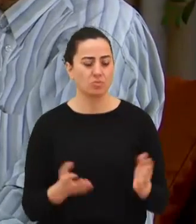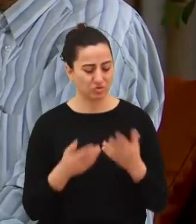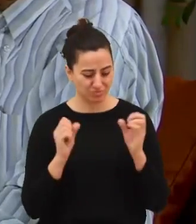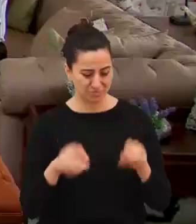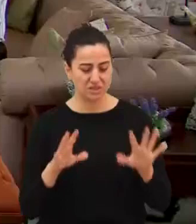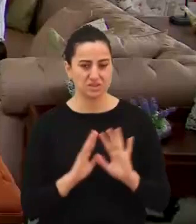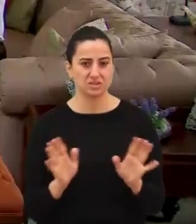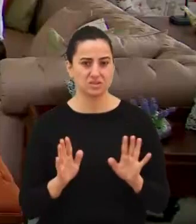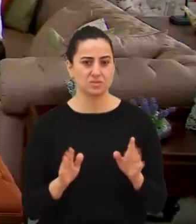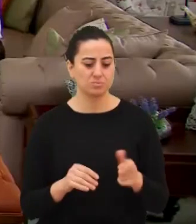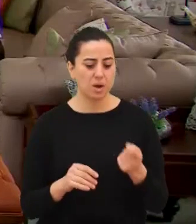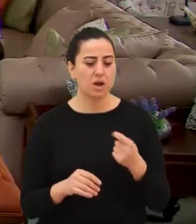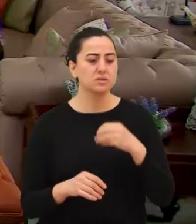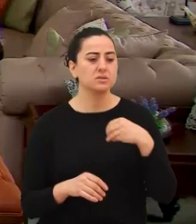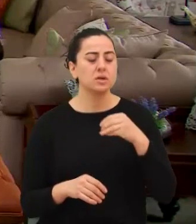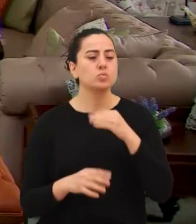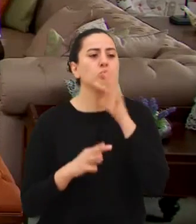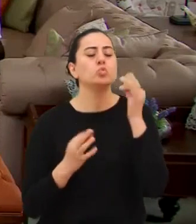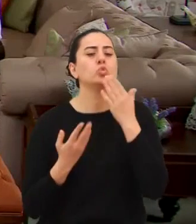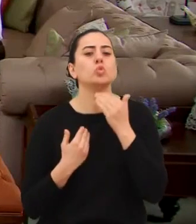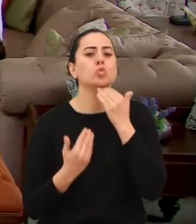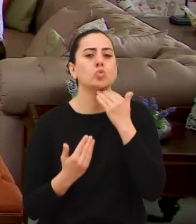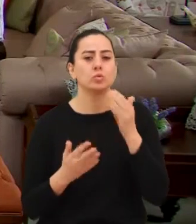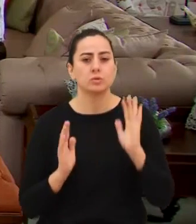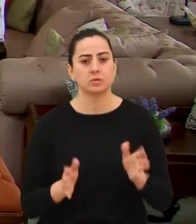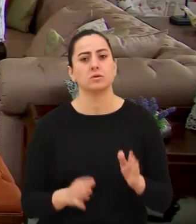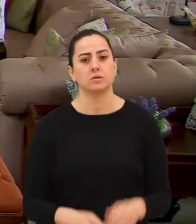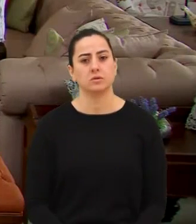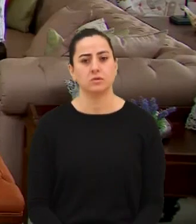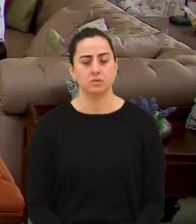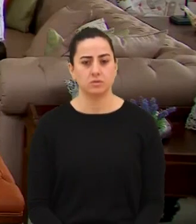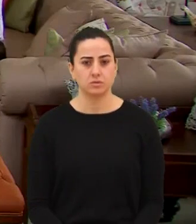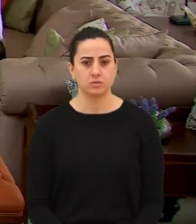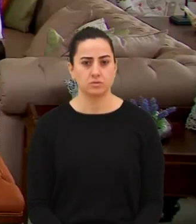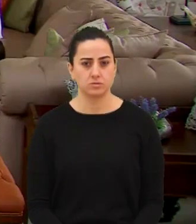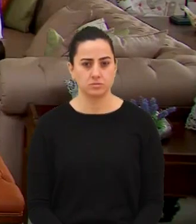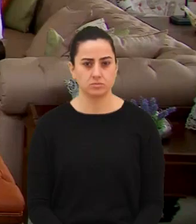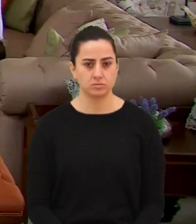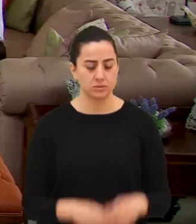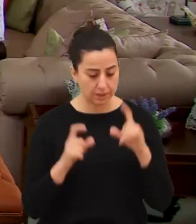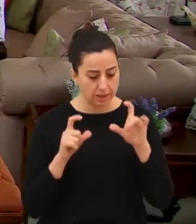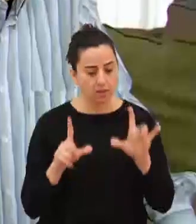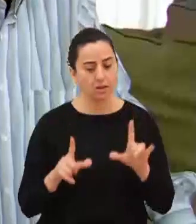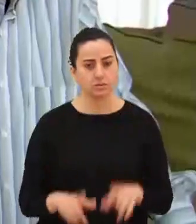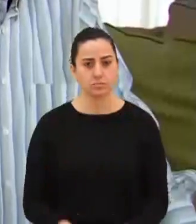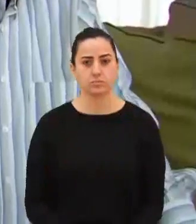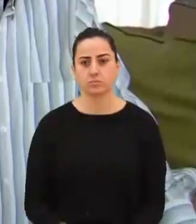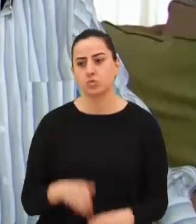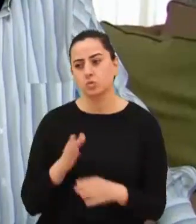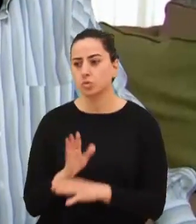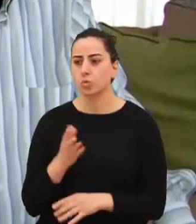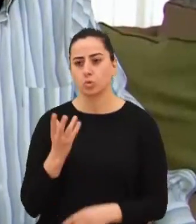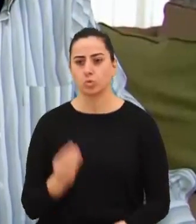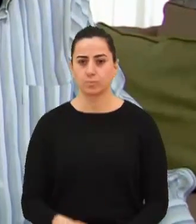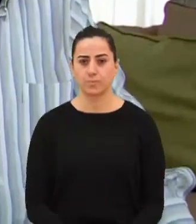ya. Parayla satın alınan mutluluk... ...daha fazla para karşısında mutsuzluğa bile dönüşebilir. Dikkat etmek lazım. Vallahi doğru